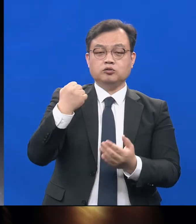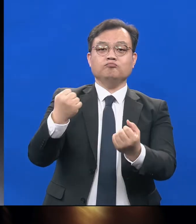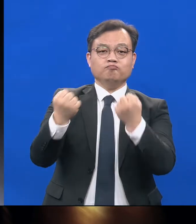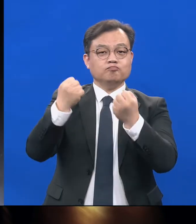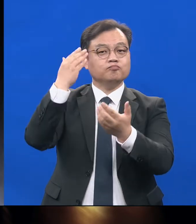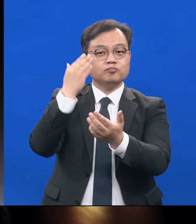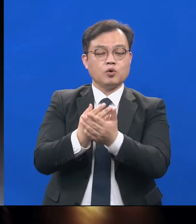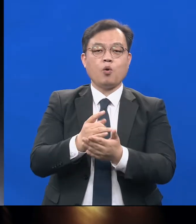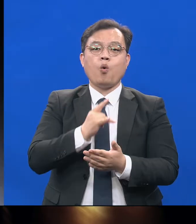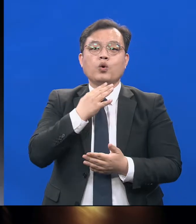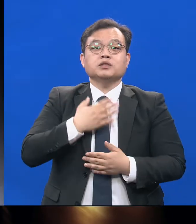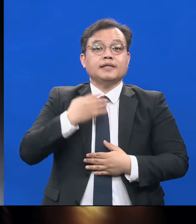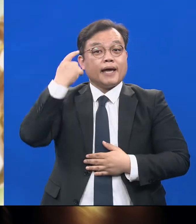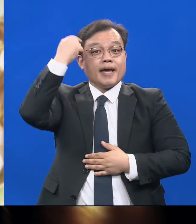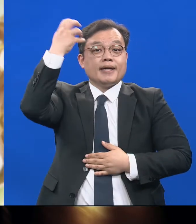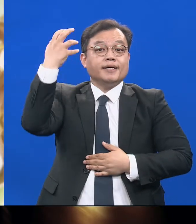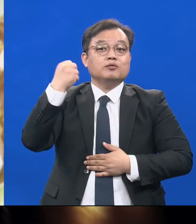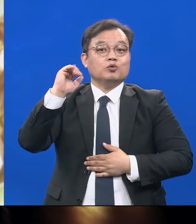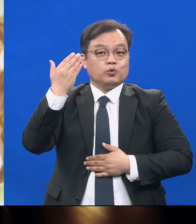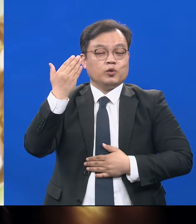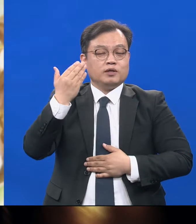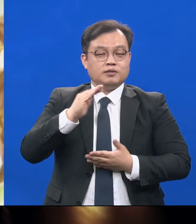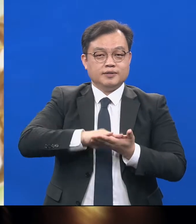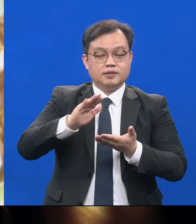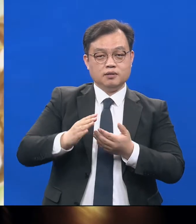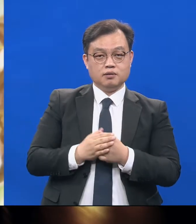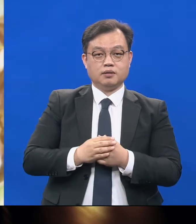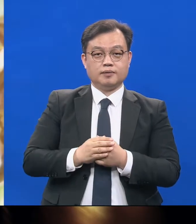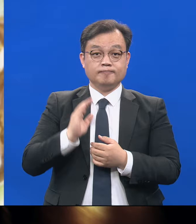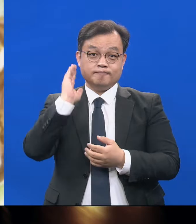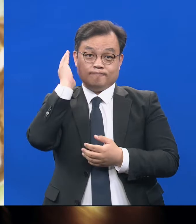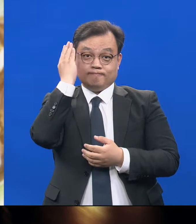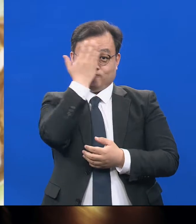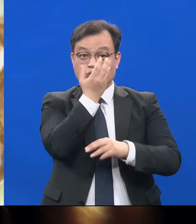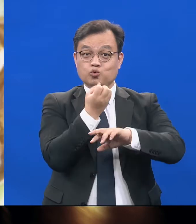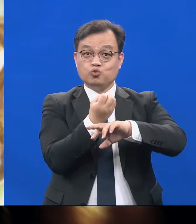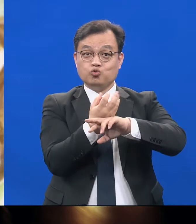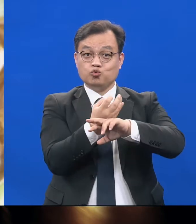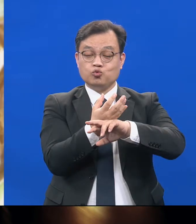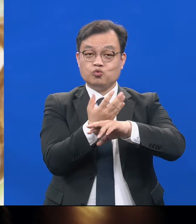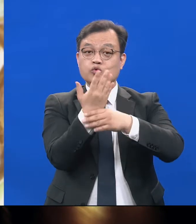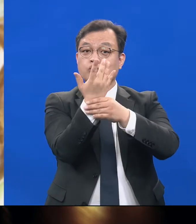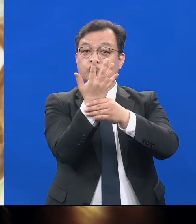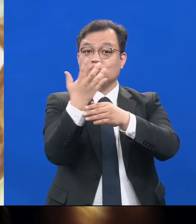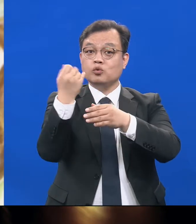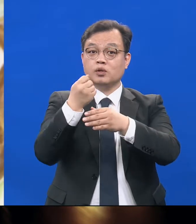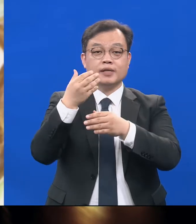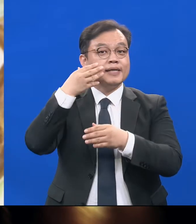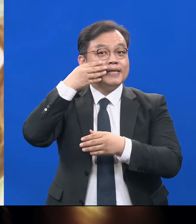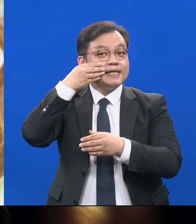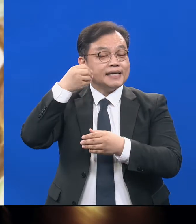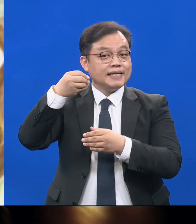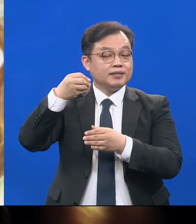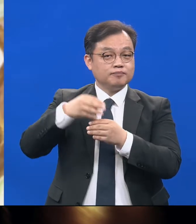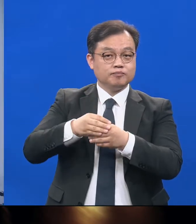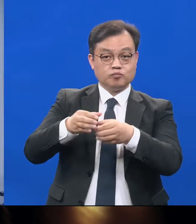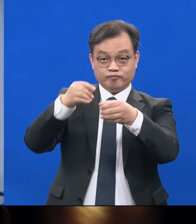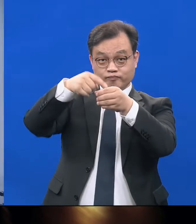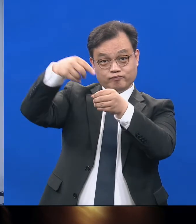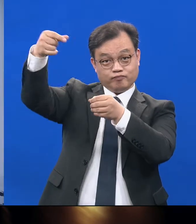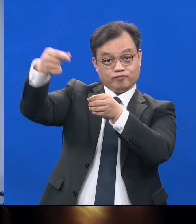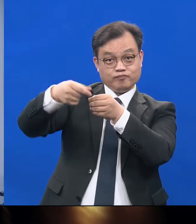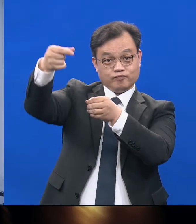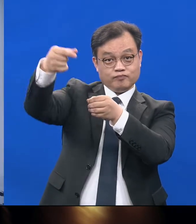오직 나의 영으로 되느니라. 순금등대에다가 그 감람나무에서 주발로 해가지고 금기름이 탁